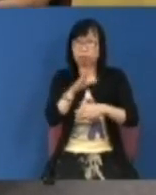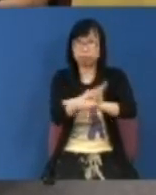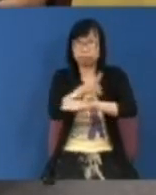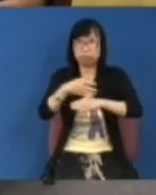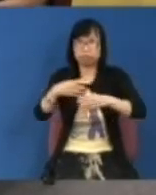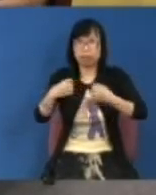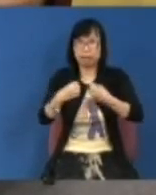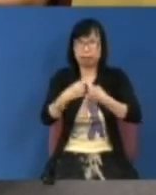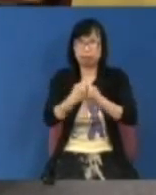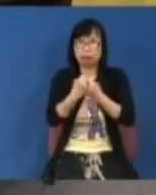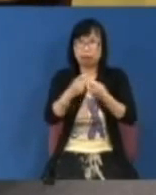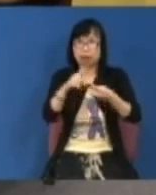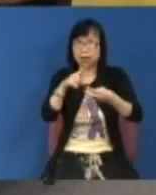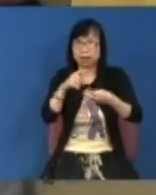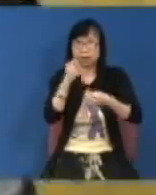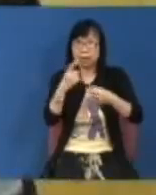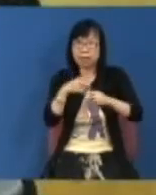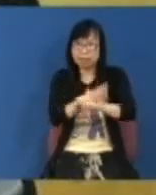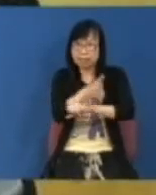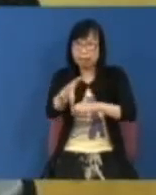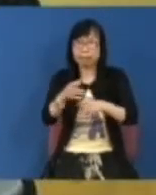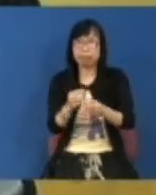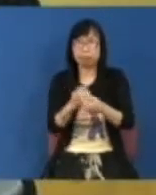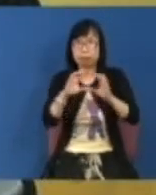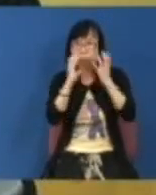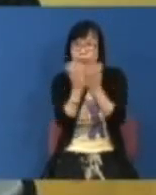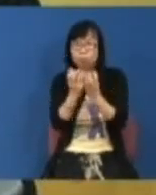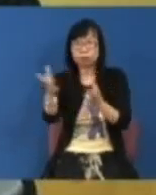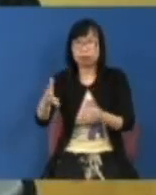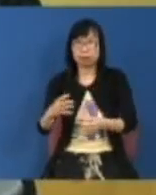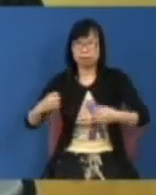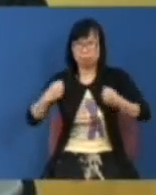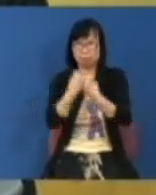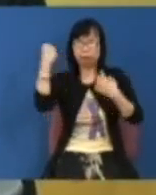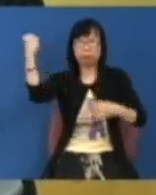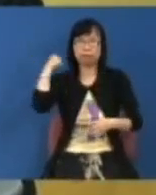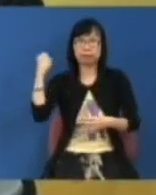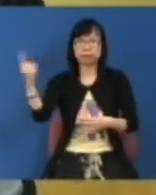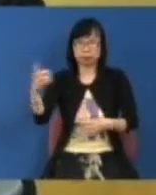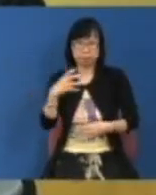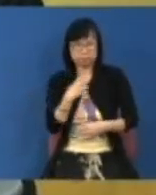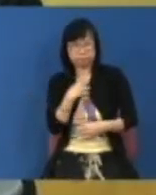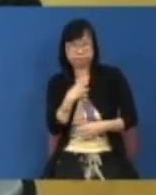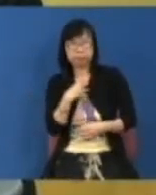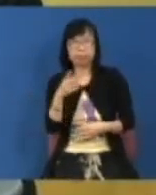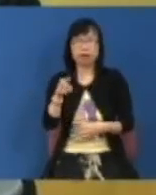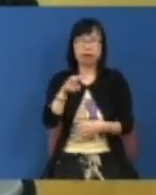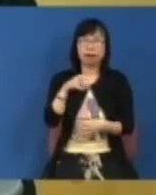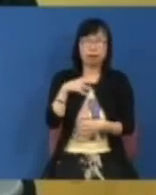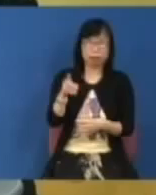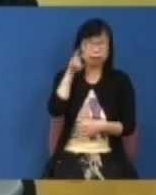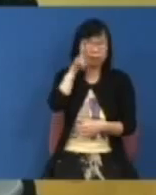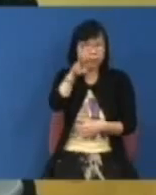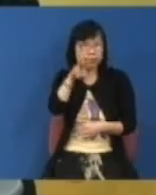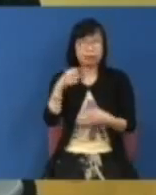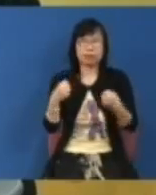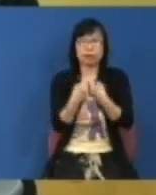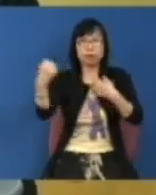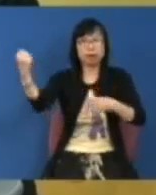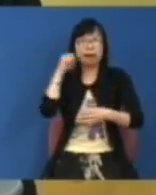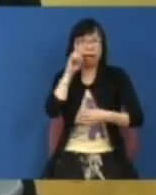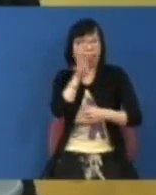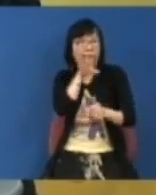力、暴力、暴力的時候，那對於我們會感受到、見到所謂暴力，我們會譴責